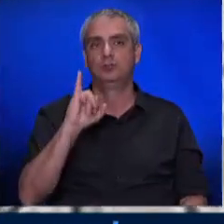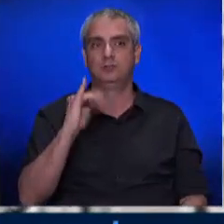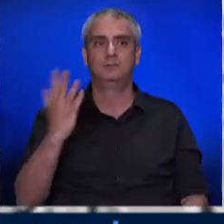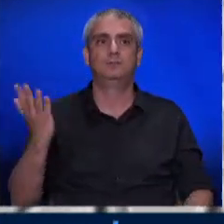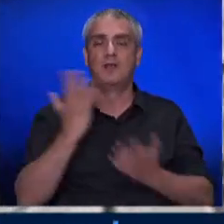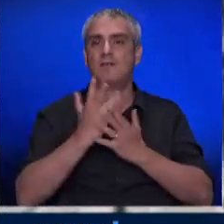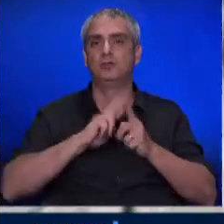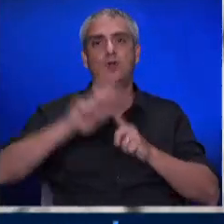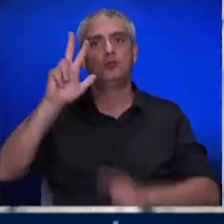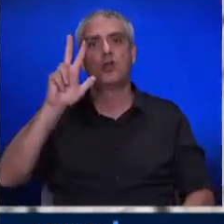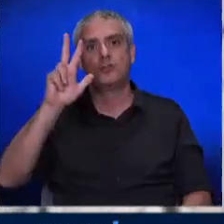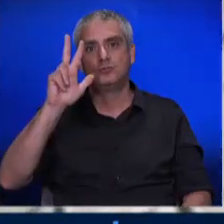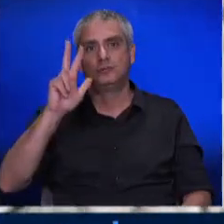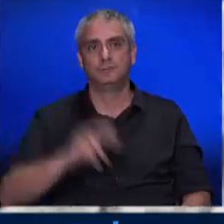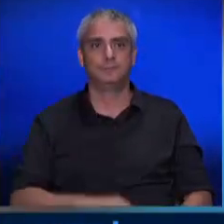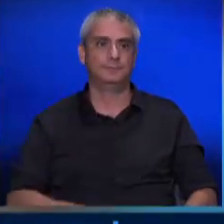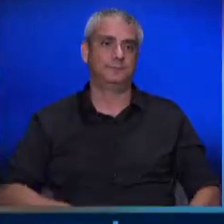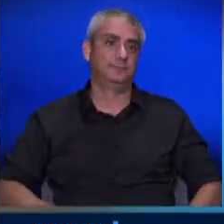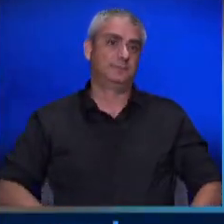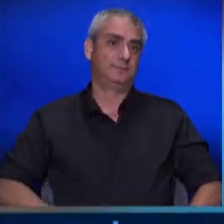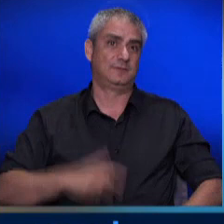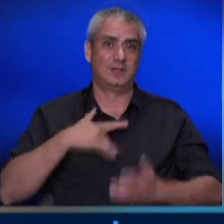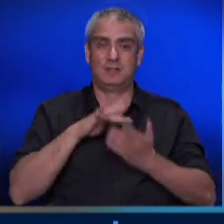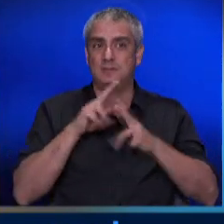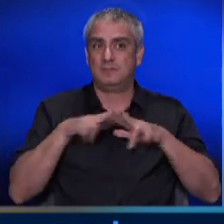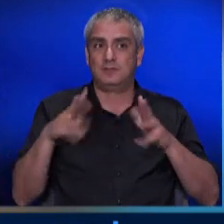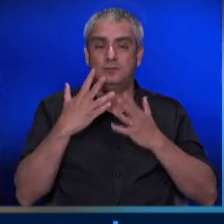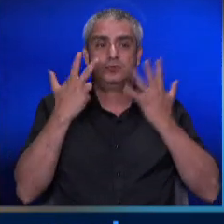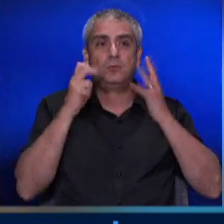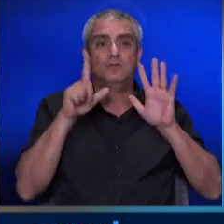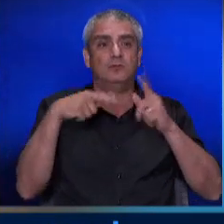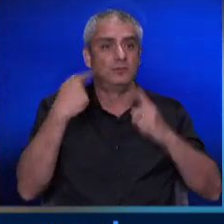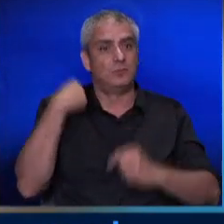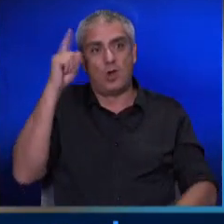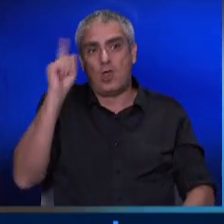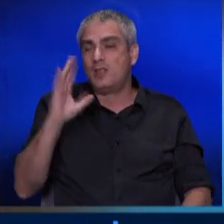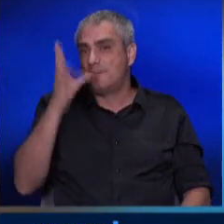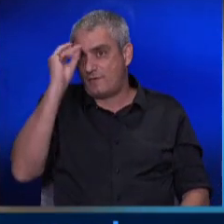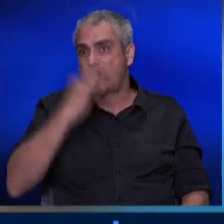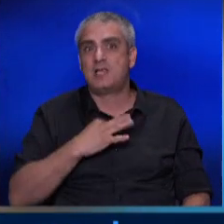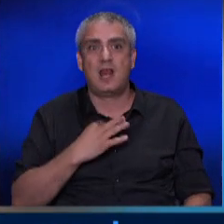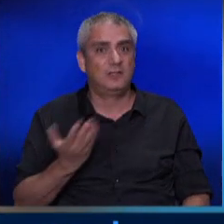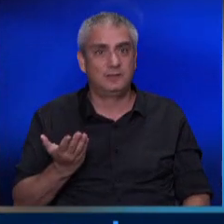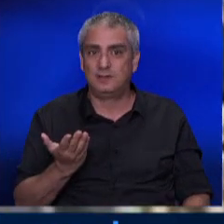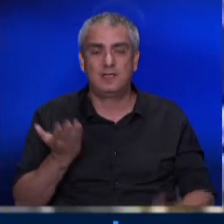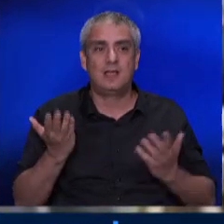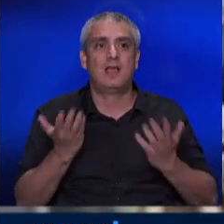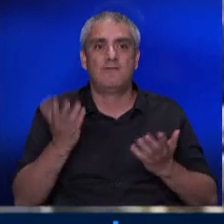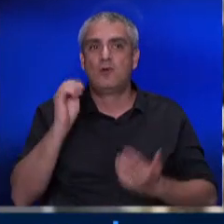כבר 3 חודשים. אנחנו נמצאים במצב ש87 יום אנחנו לא יודעים איפה הילד, איפה